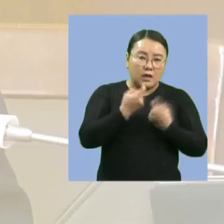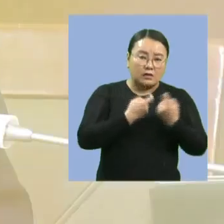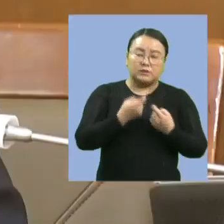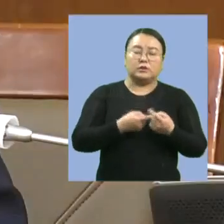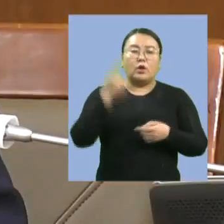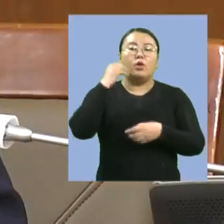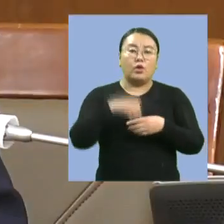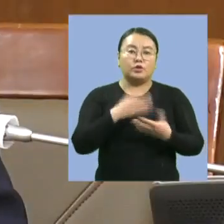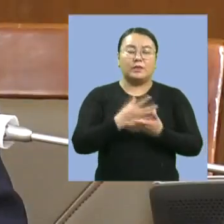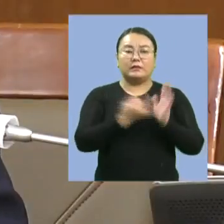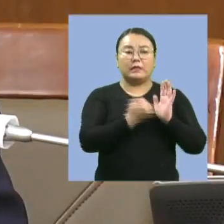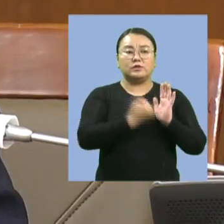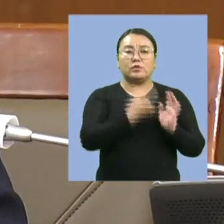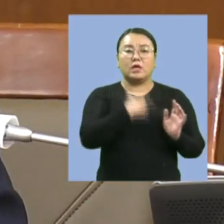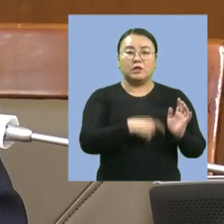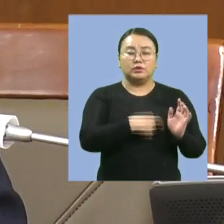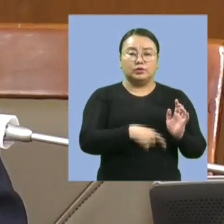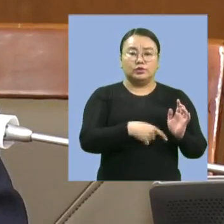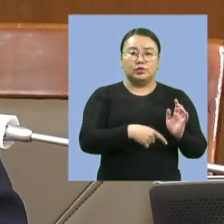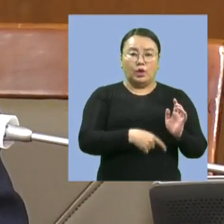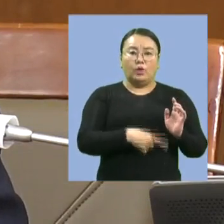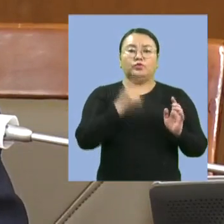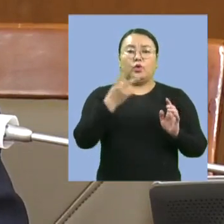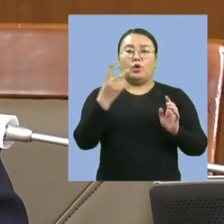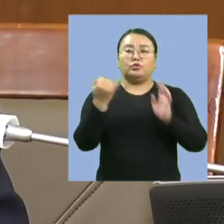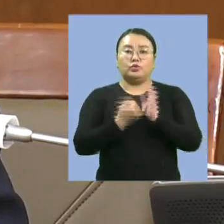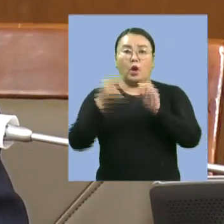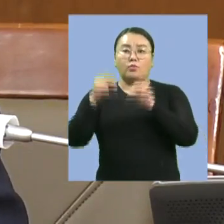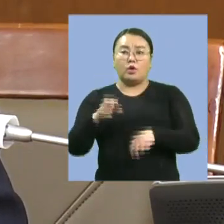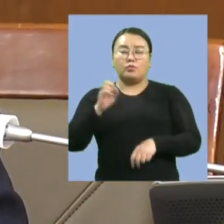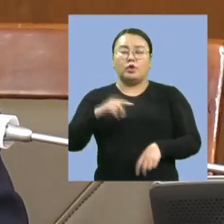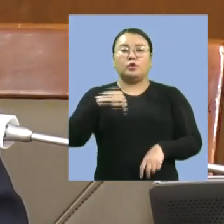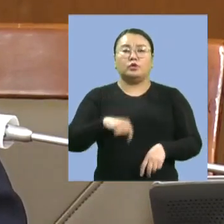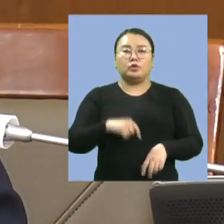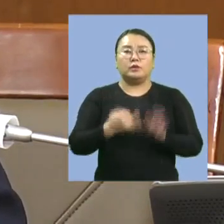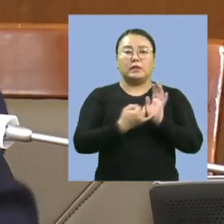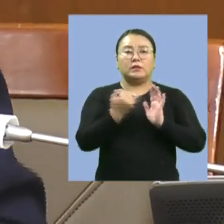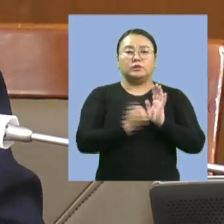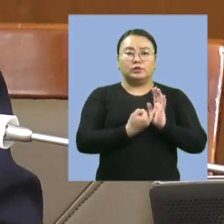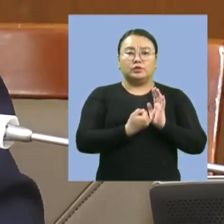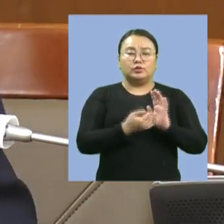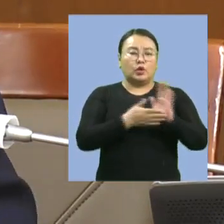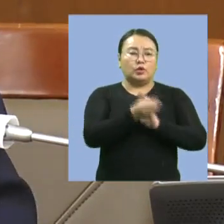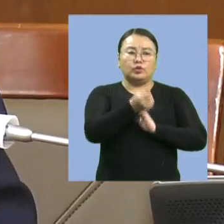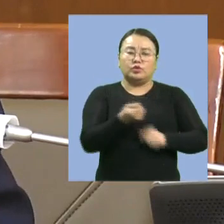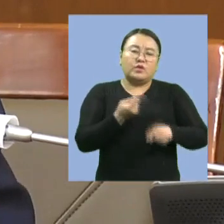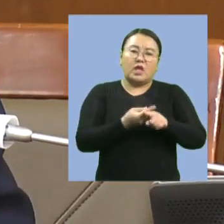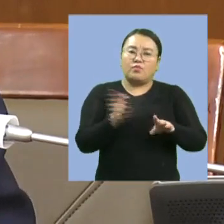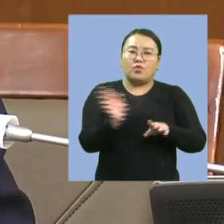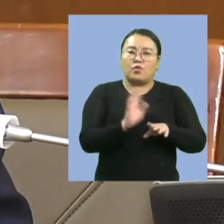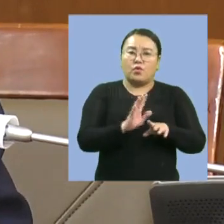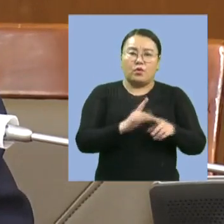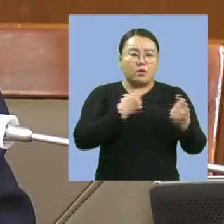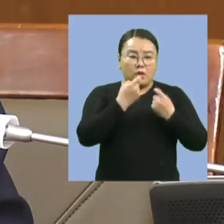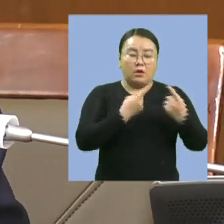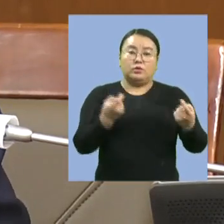байна. 76 улсын хурлын гишүүн 126 болсон тохиолдолд өнөөдрийн 76 гишүүний төсөв үсэхгүй байя гэдэг